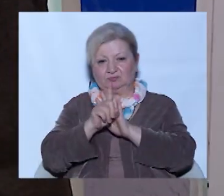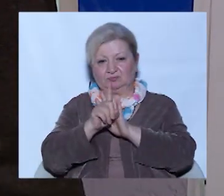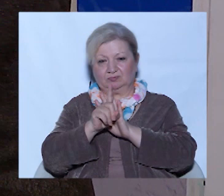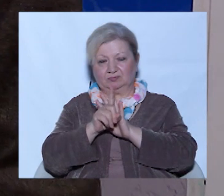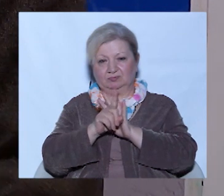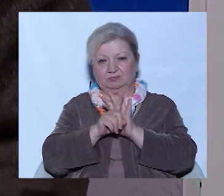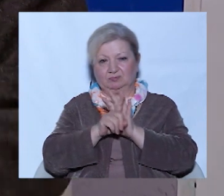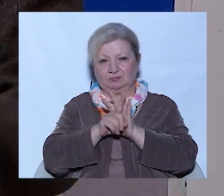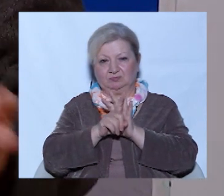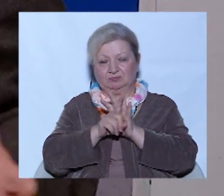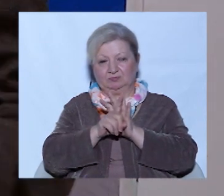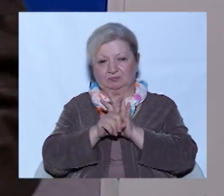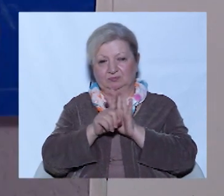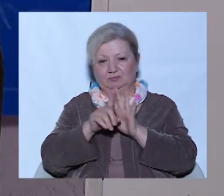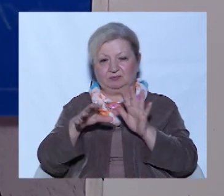წარმოიშვებოდა